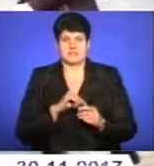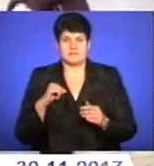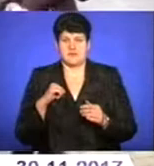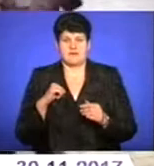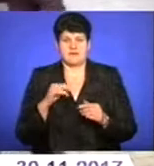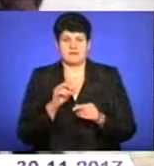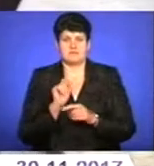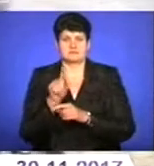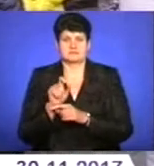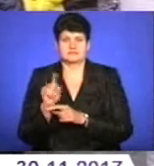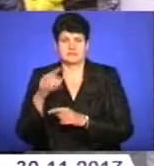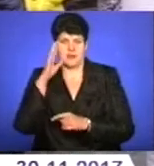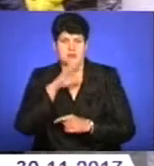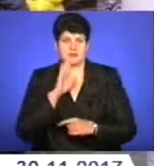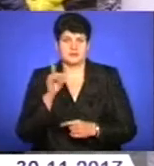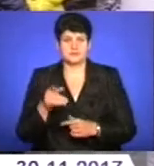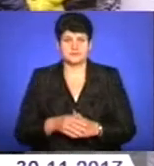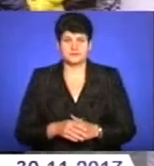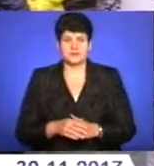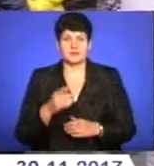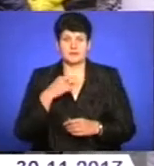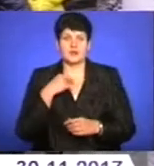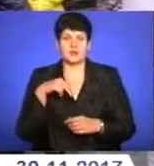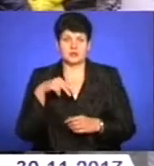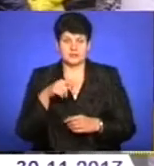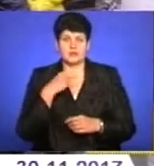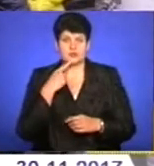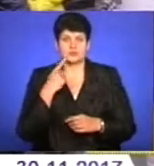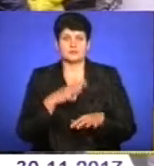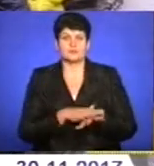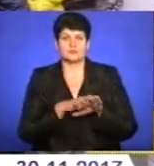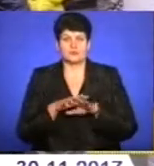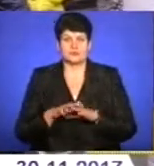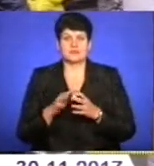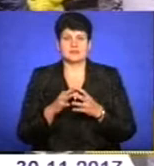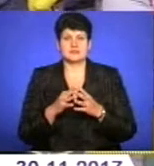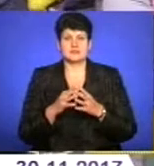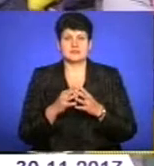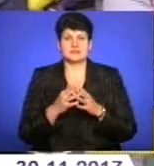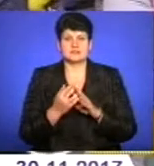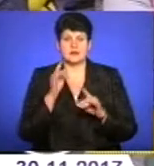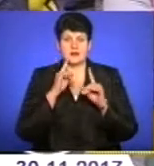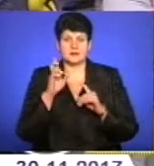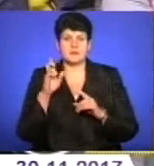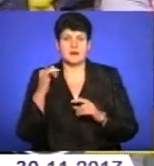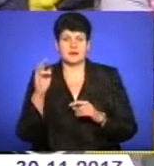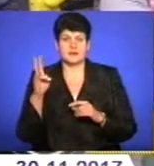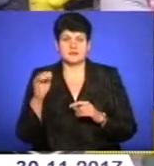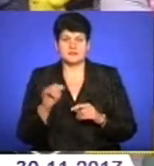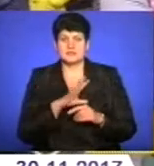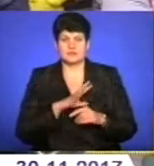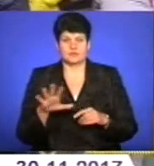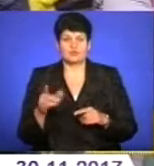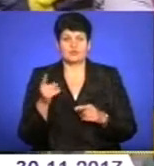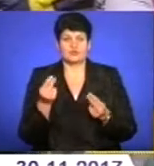цей обов'язок на батьків. Ми ходили, нам сказали, що перераховувати кошти на сільська рада батьківська не буде. Чому кошти сільська рада не передає на